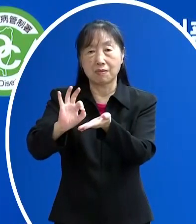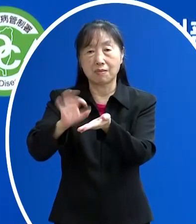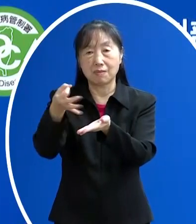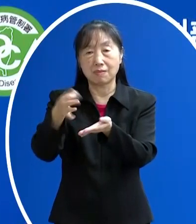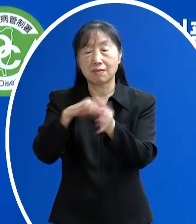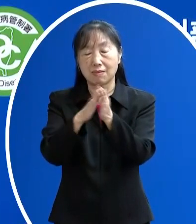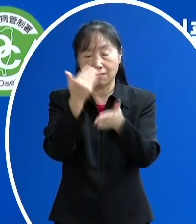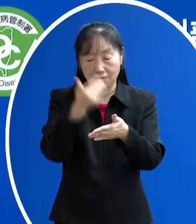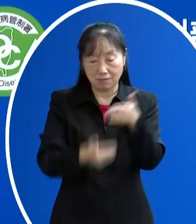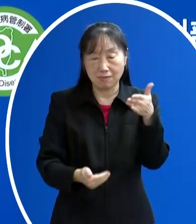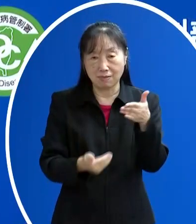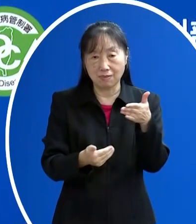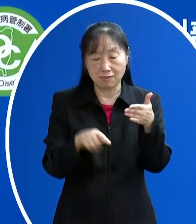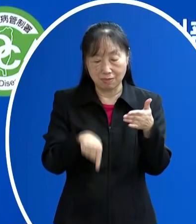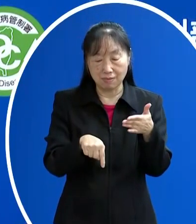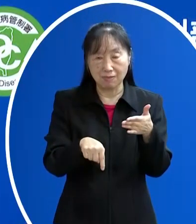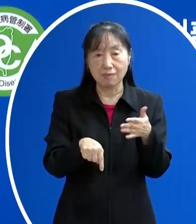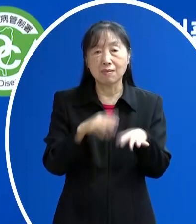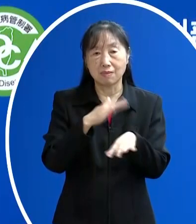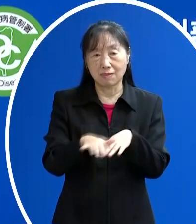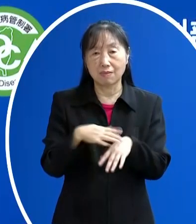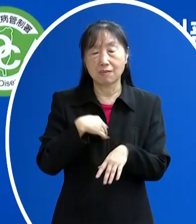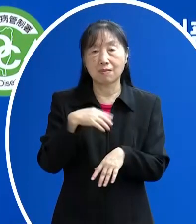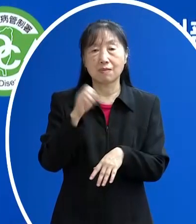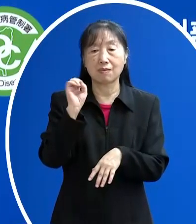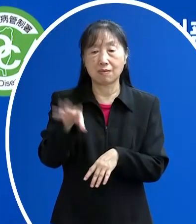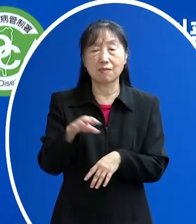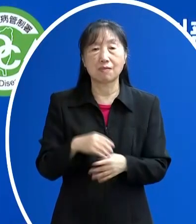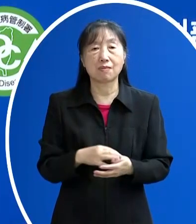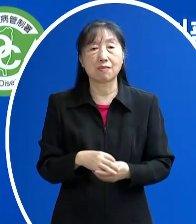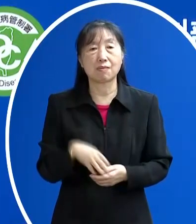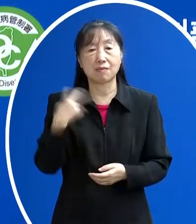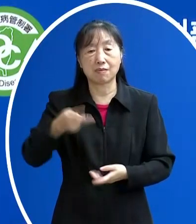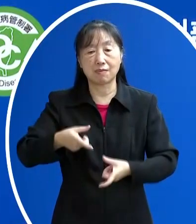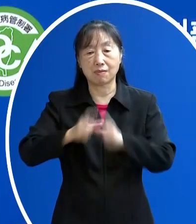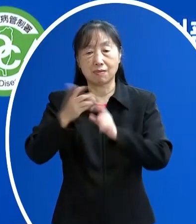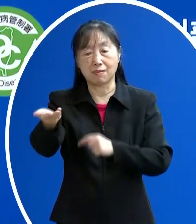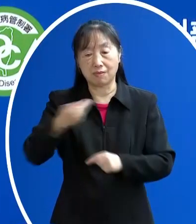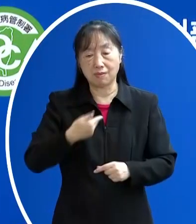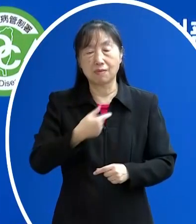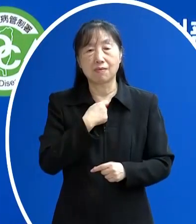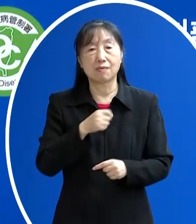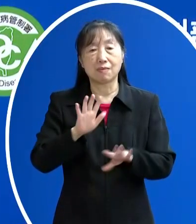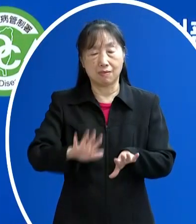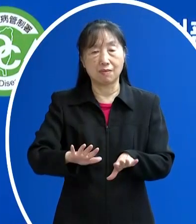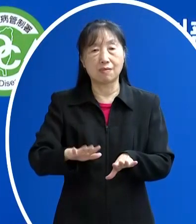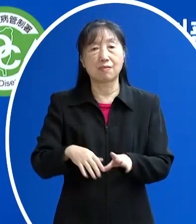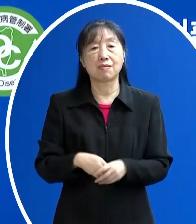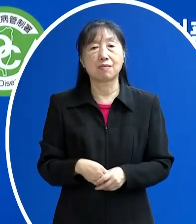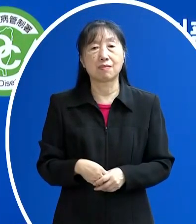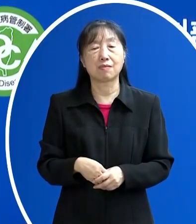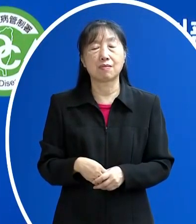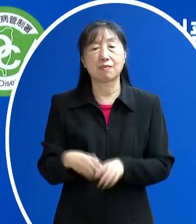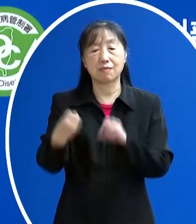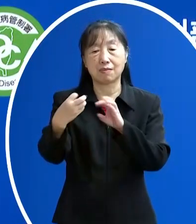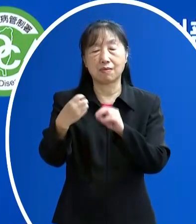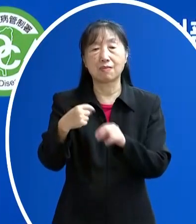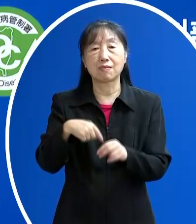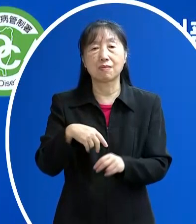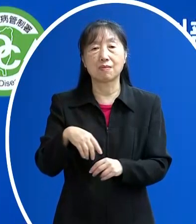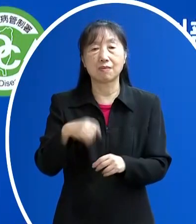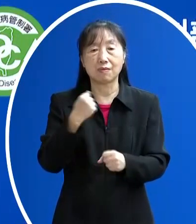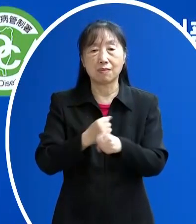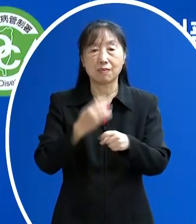他剩下的这些费用，那我们会请他们这个缴回，目前正在进行这个请他们缴回的这个相关的